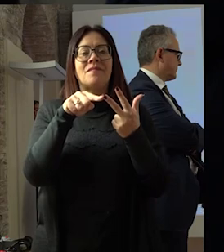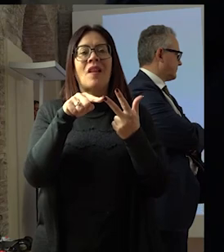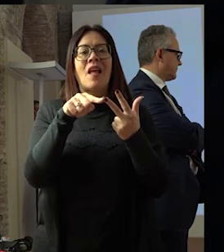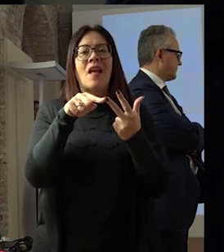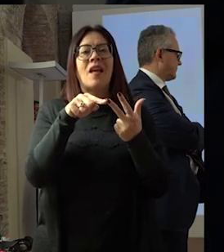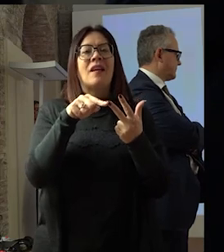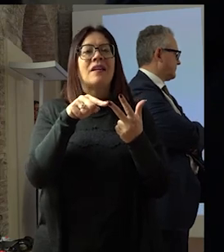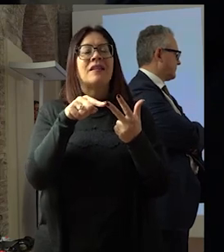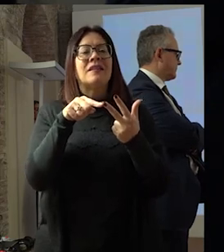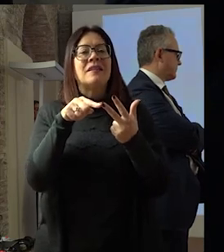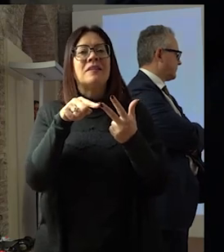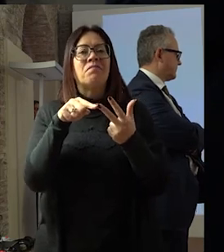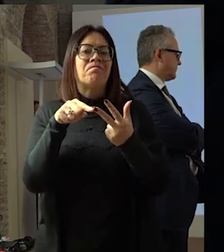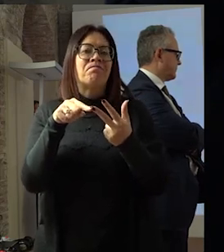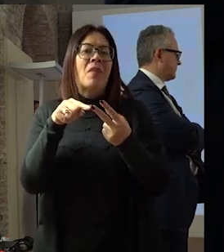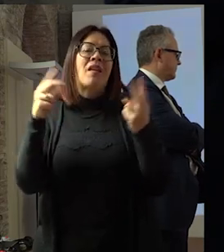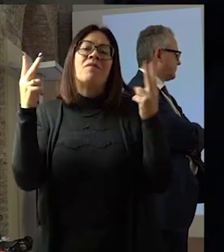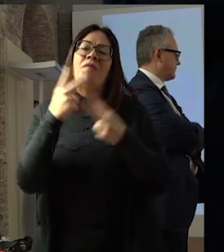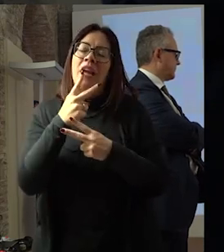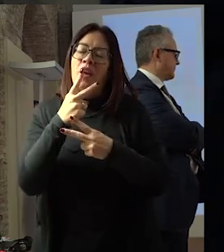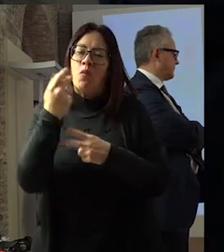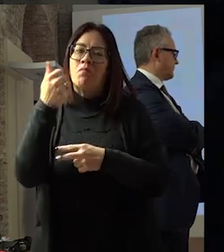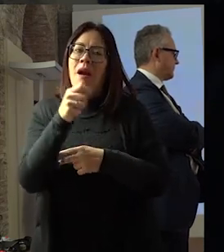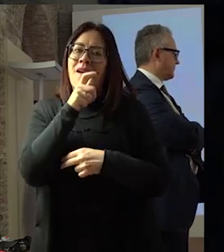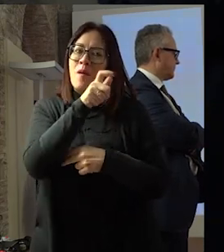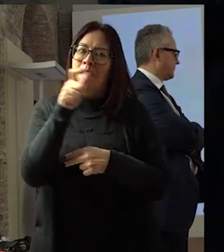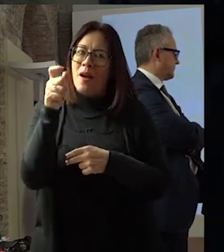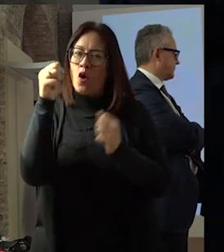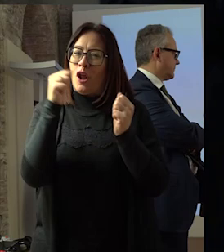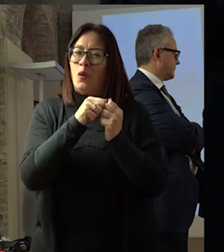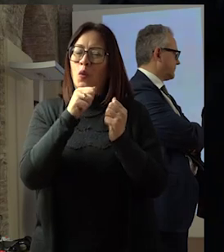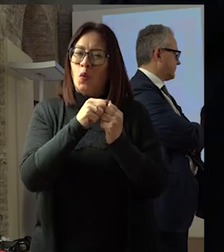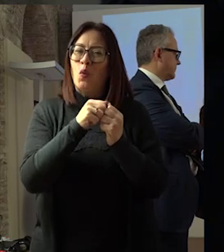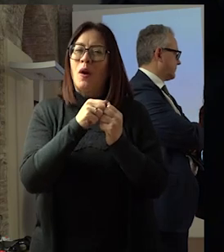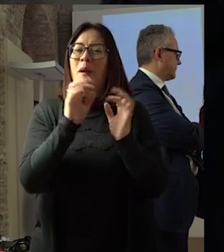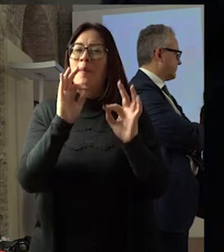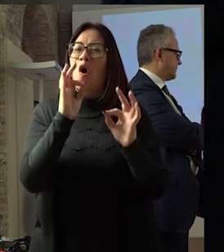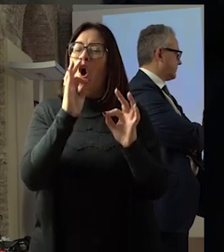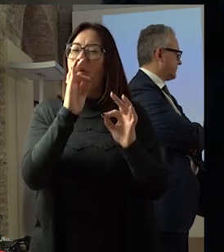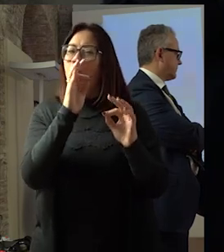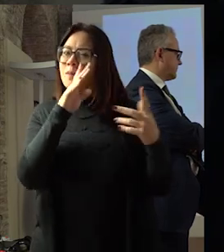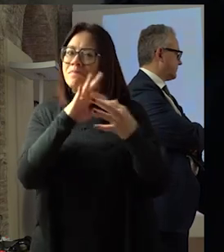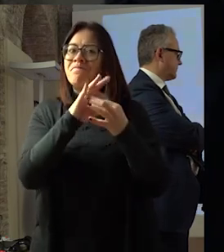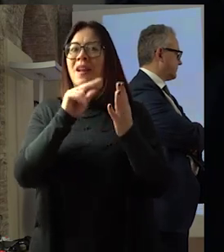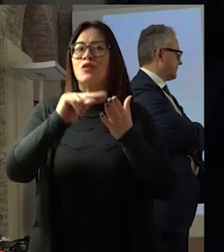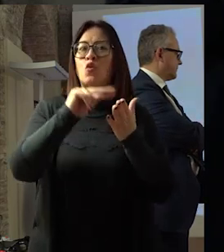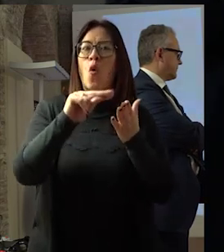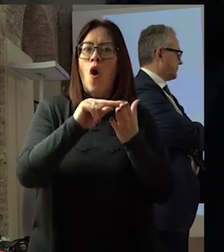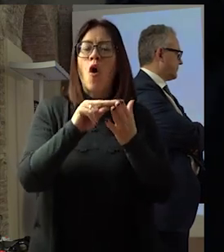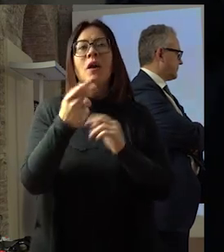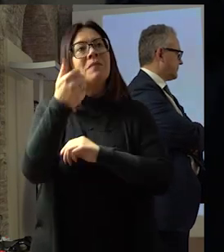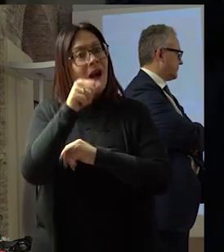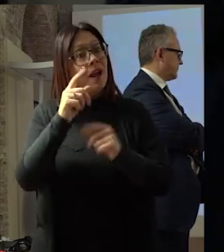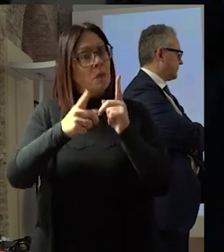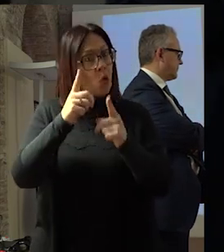Sono state dette anche parole dure, se vogliamo, nei confronti della scuola, no? E anche un po' nei confronti della politica, perché ci è